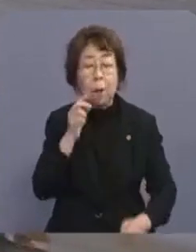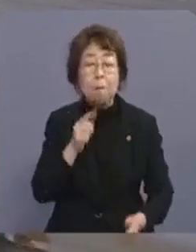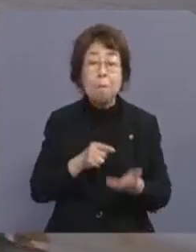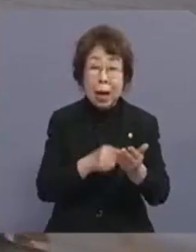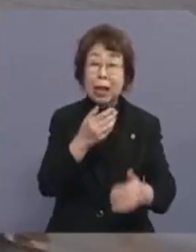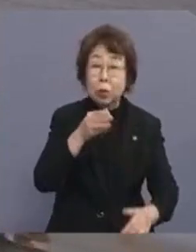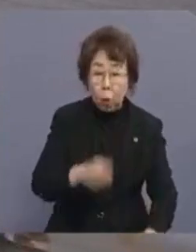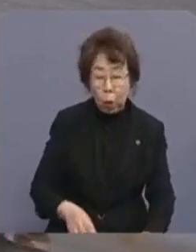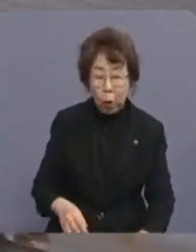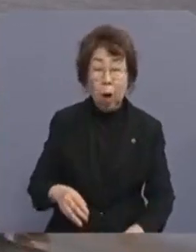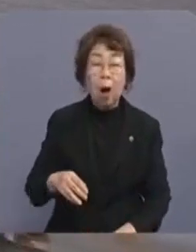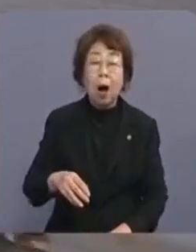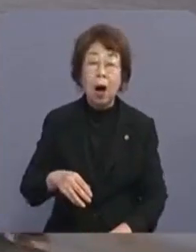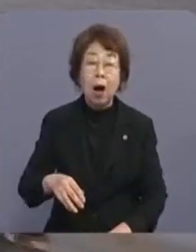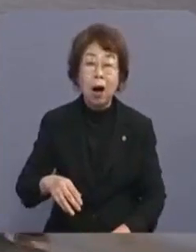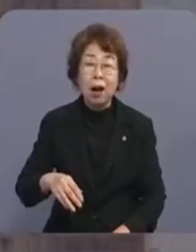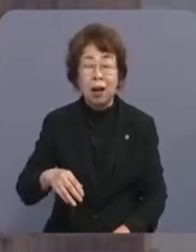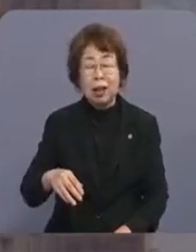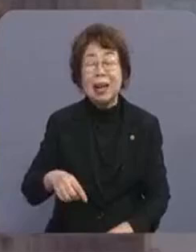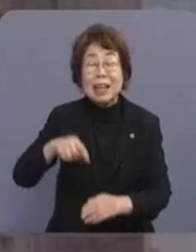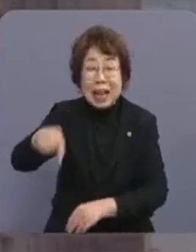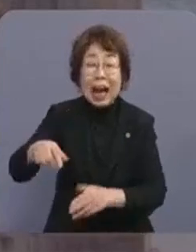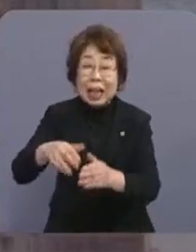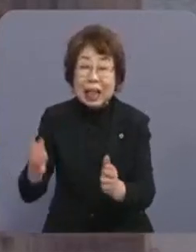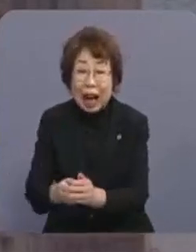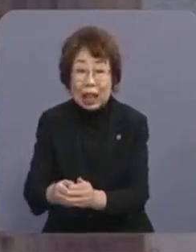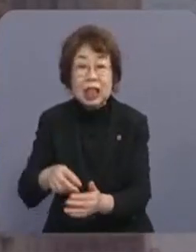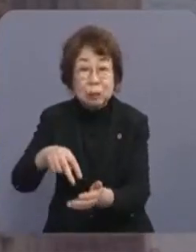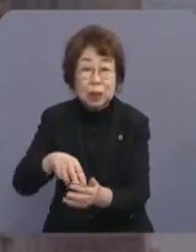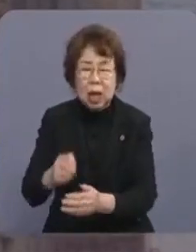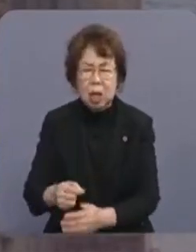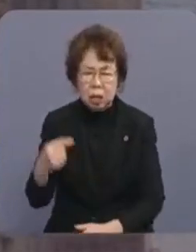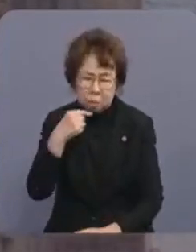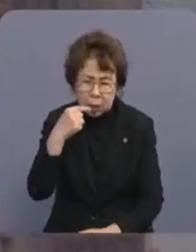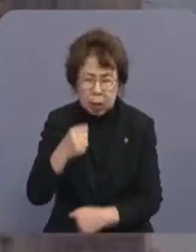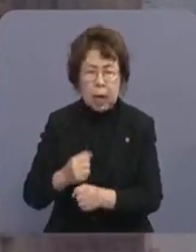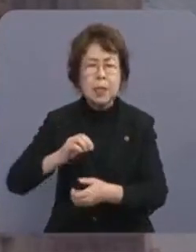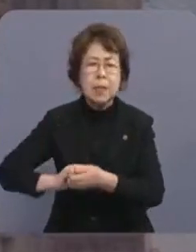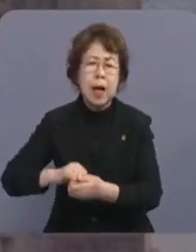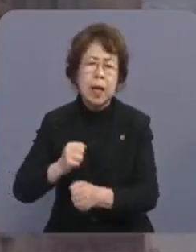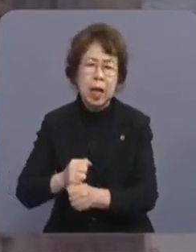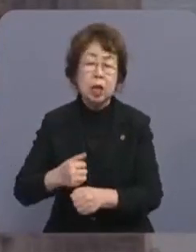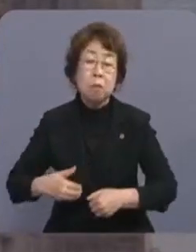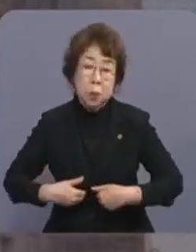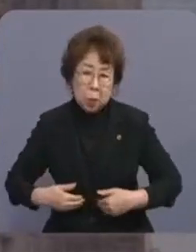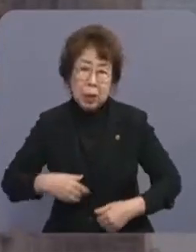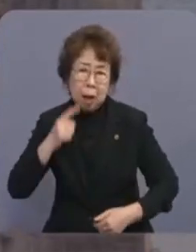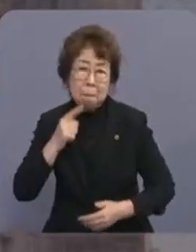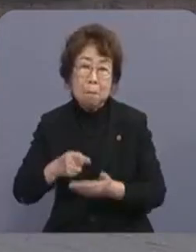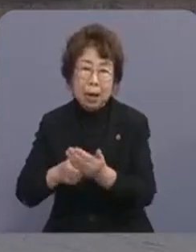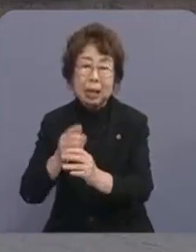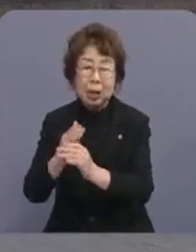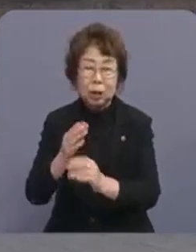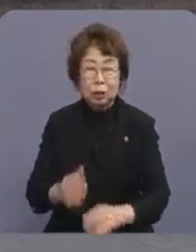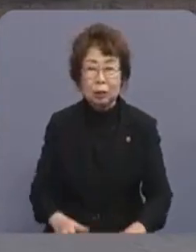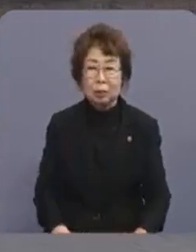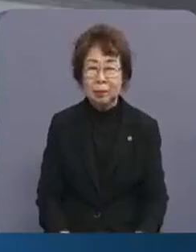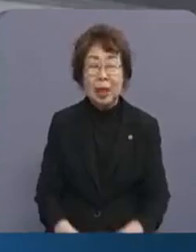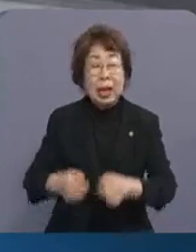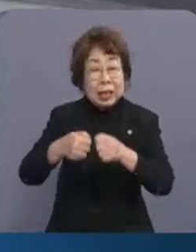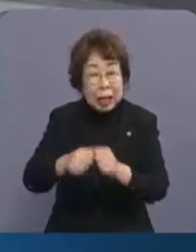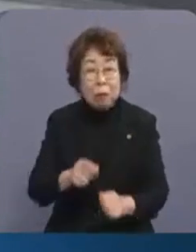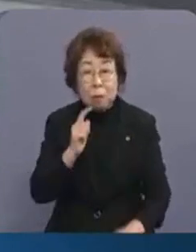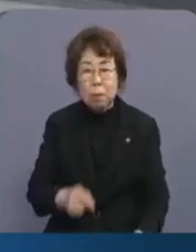입장이고요 탈원전 기조인 야당은 용량을 엄격하게 제한해야 한다 이렇게 주장하고 있는 상 자 이건 이제 세부적인